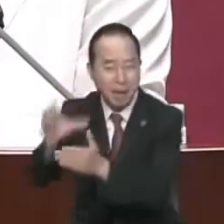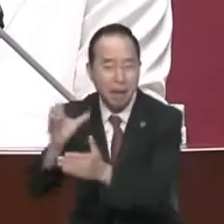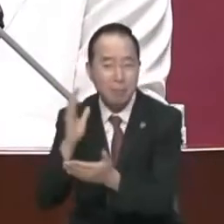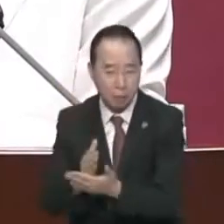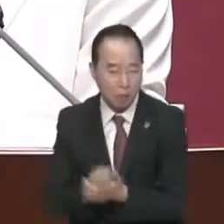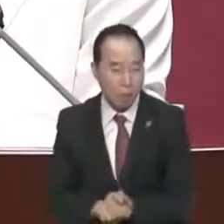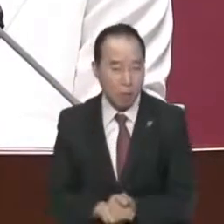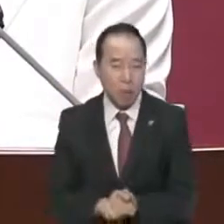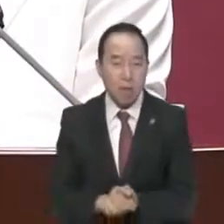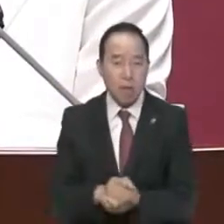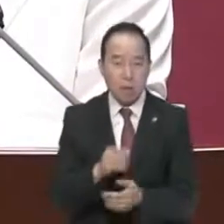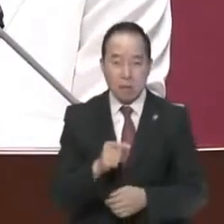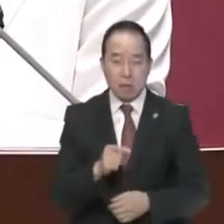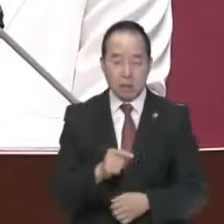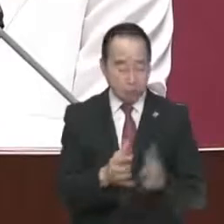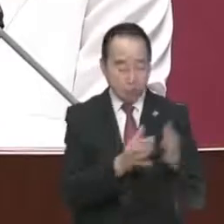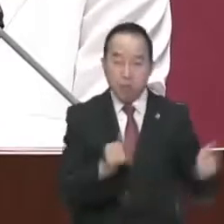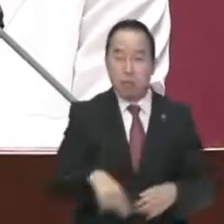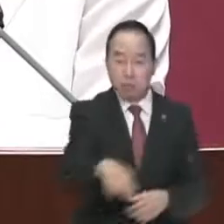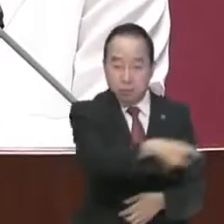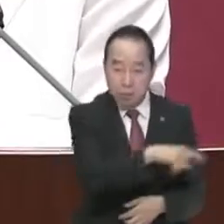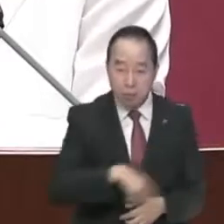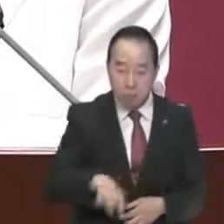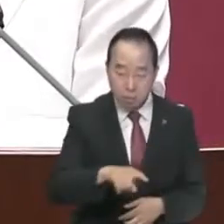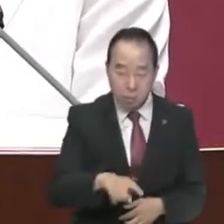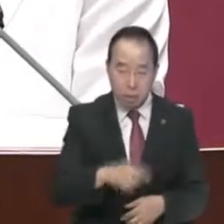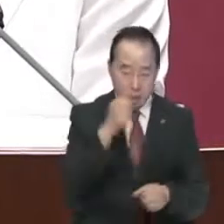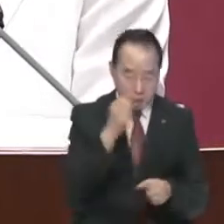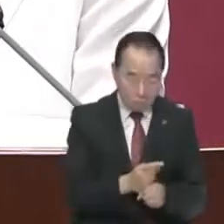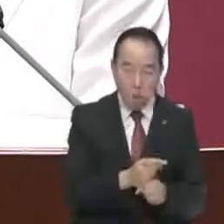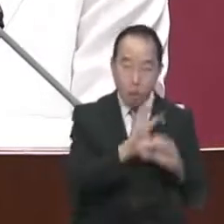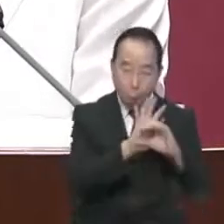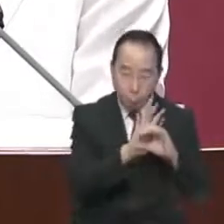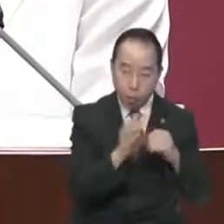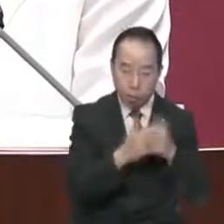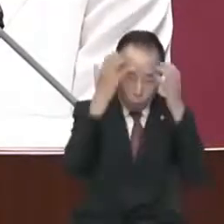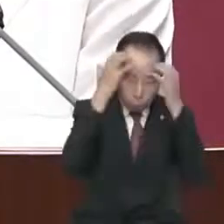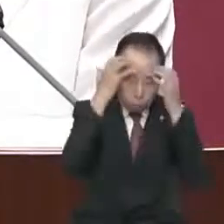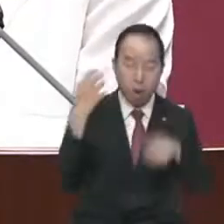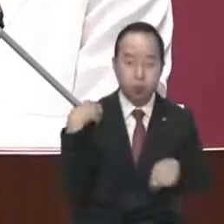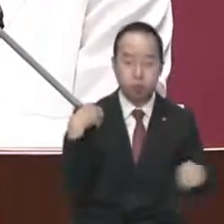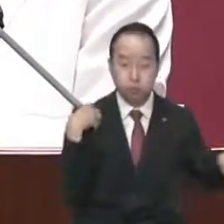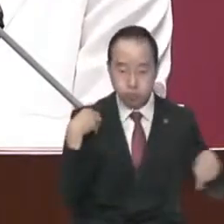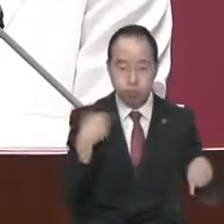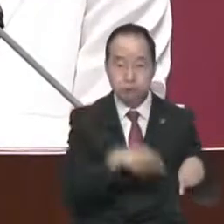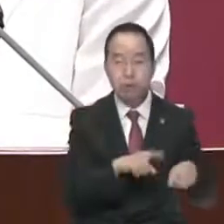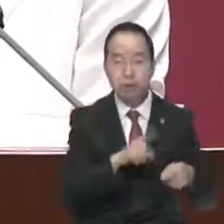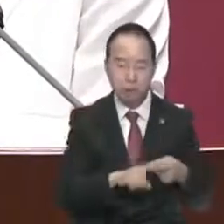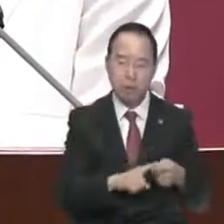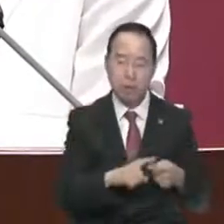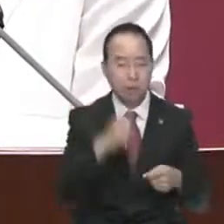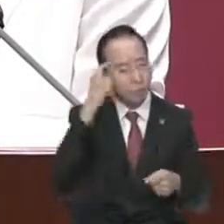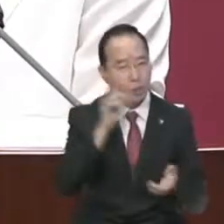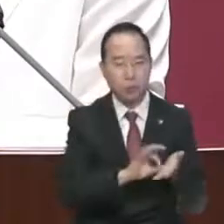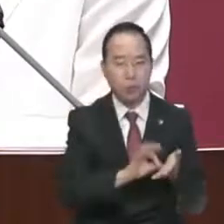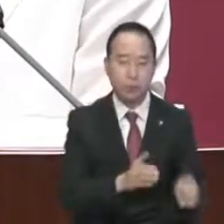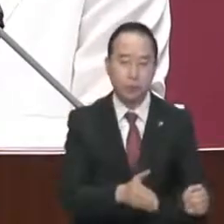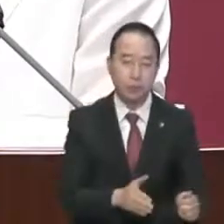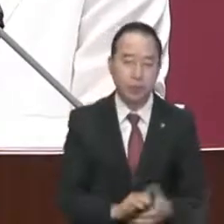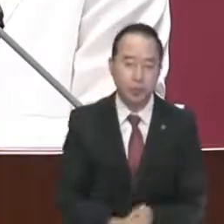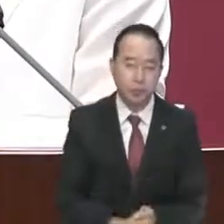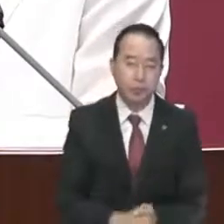위한 책임을 나눠지고 있는 국민들을 위한 방안에 대해서 고민을 해주십사 드린 말씀이었습니다. 그리고 그 4월 당시